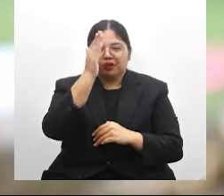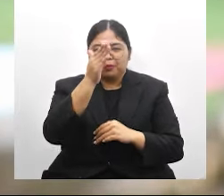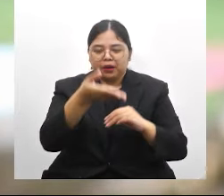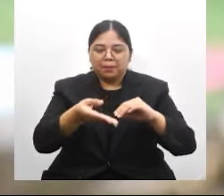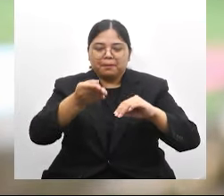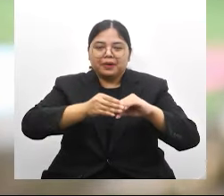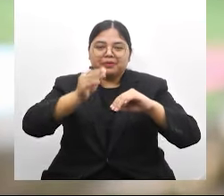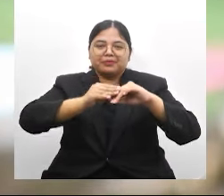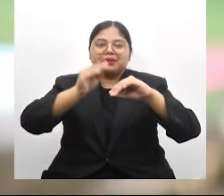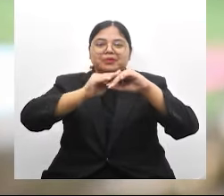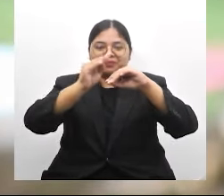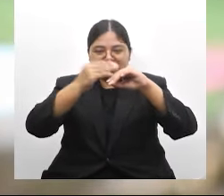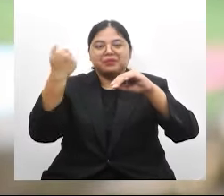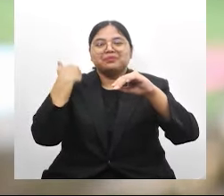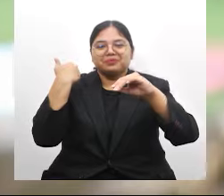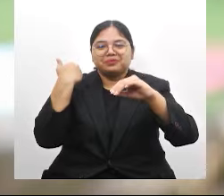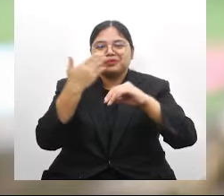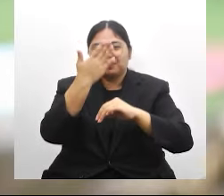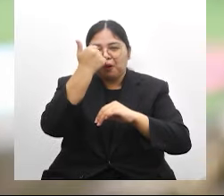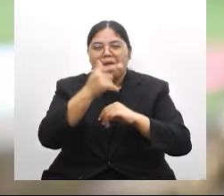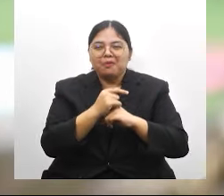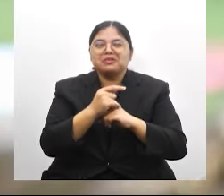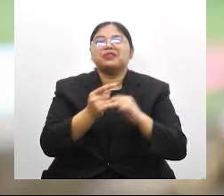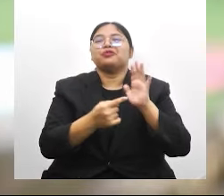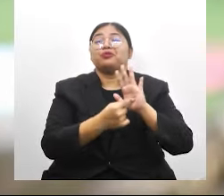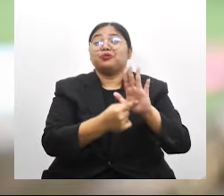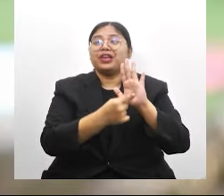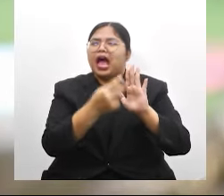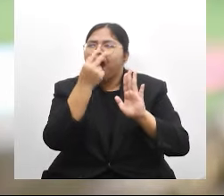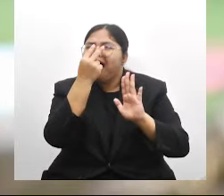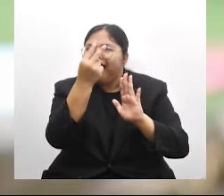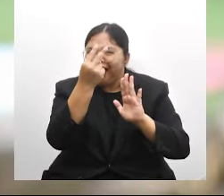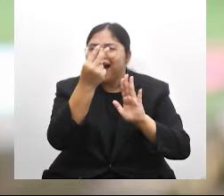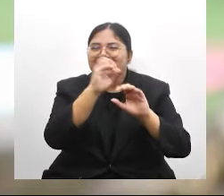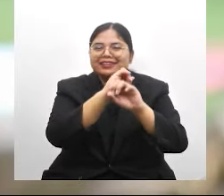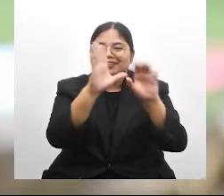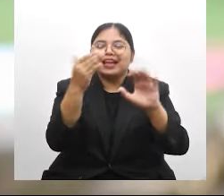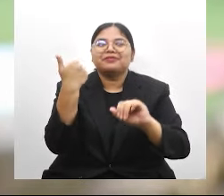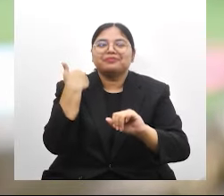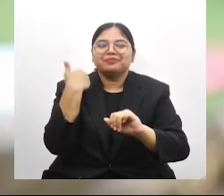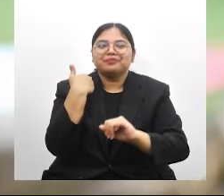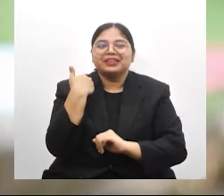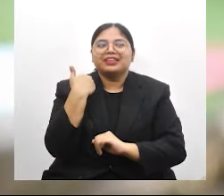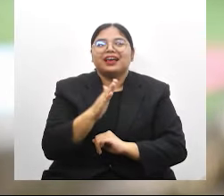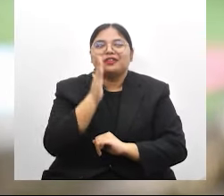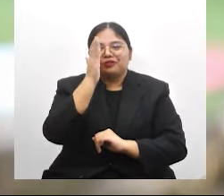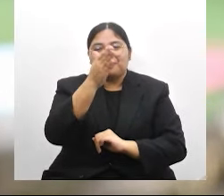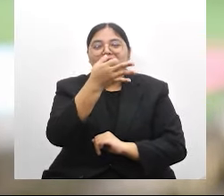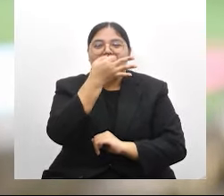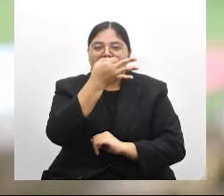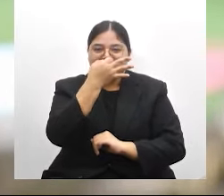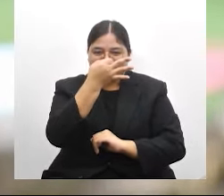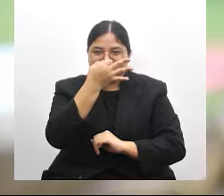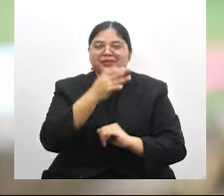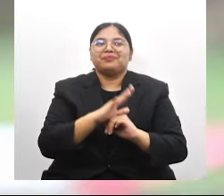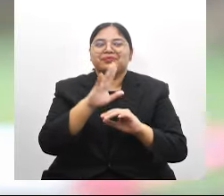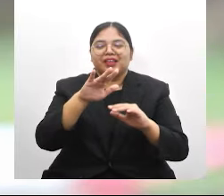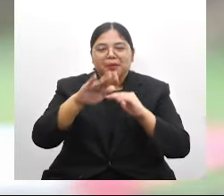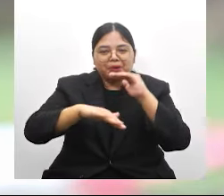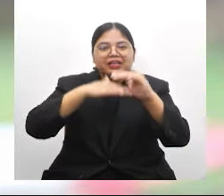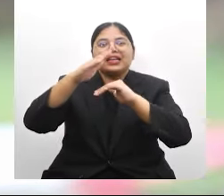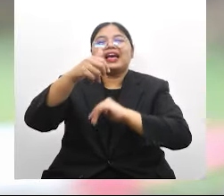ขึ้นเพราะว่าเค้าเมีไอดอลคือมีแบบอย่างที่ดีอยู่แล้วต่อไปก็สามารถทำให้เกิดการอาชีพเรื่อยๆขึ้นไปได้